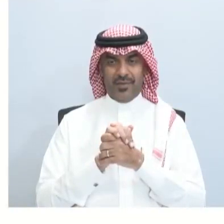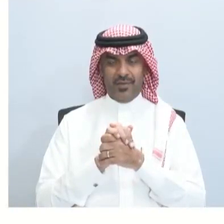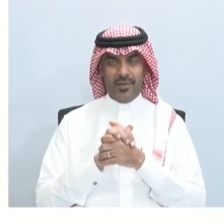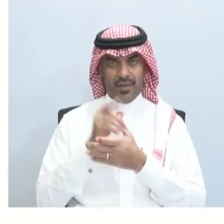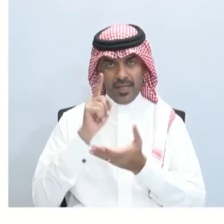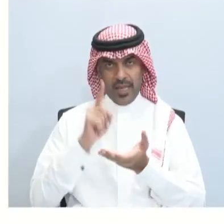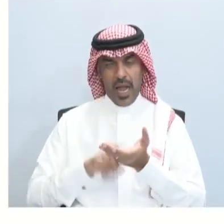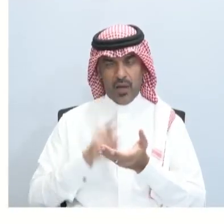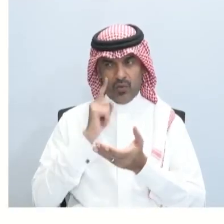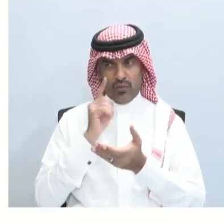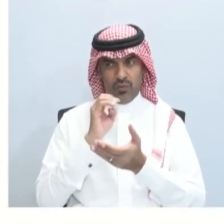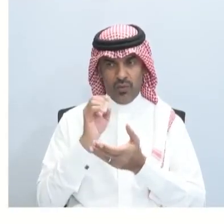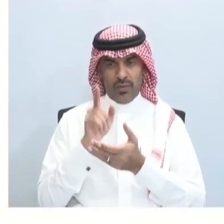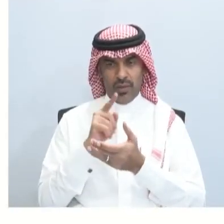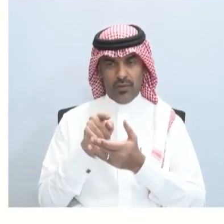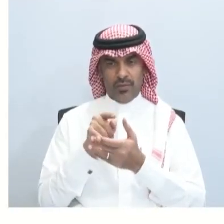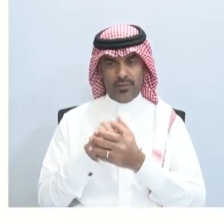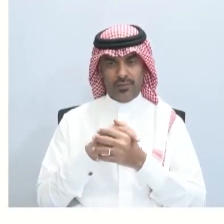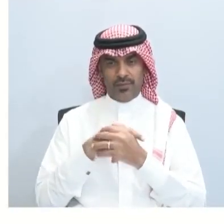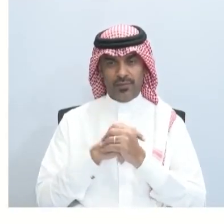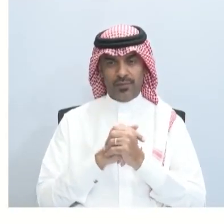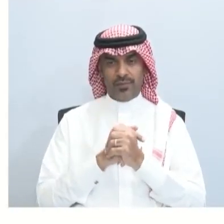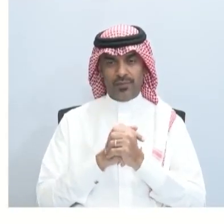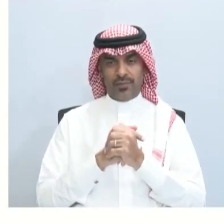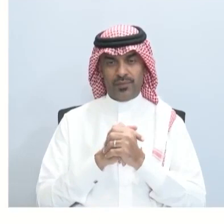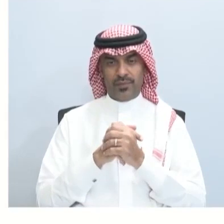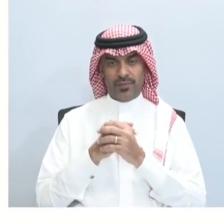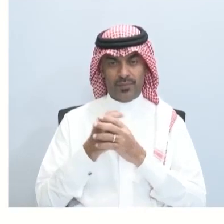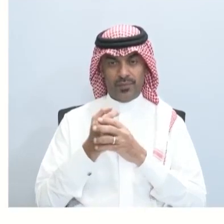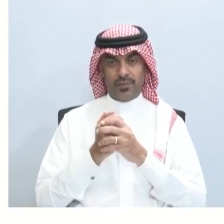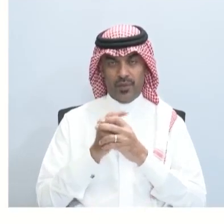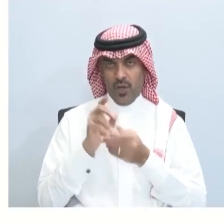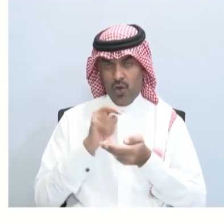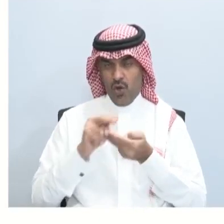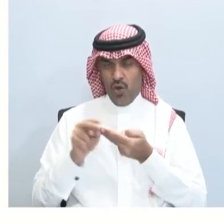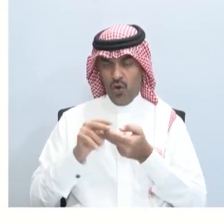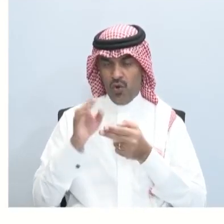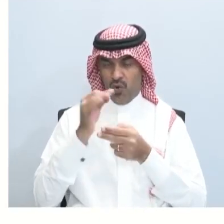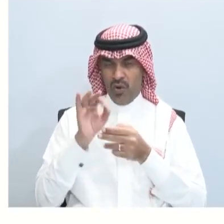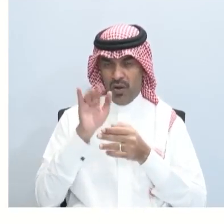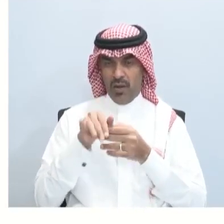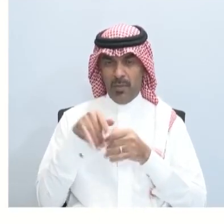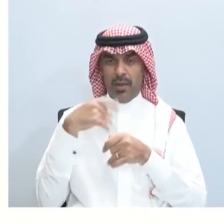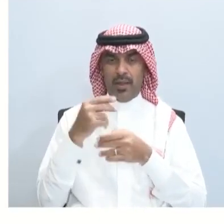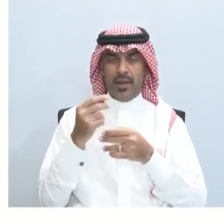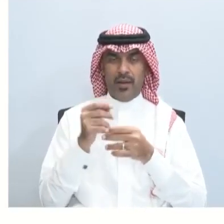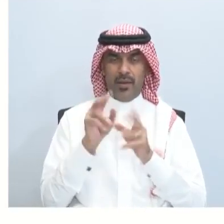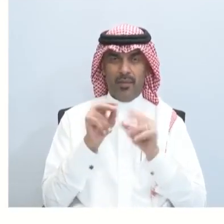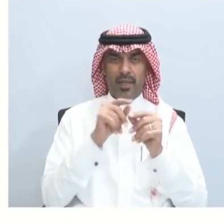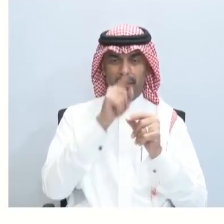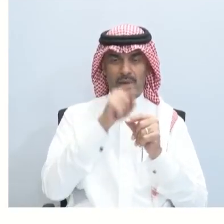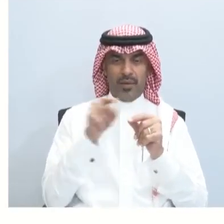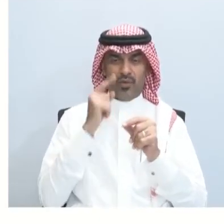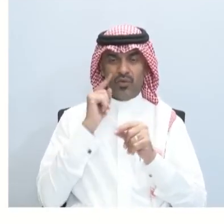لدينا تاكد السؤال حل كل متباينه يمثل الحل بيانيا ثم تحقق من صحه الحل السؤال الاول